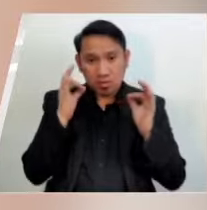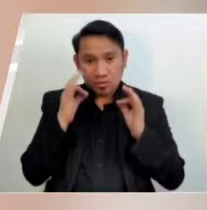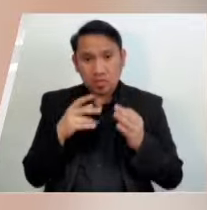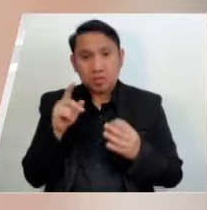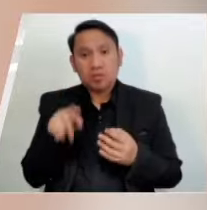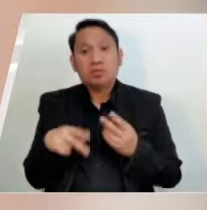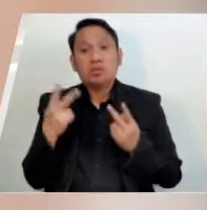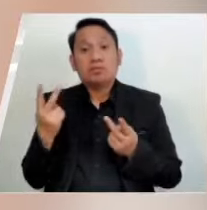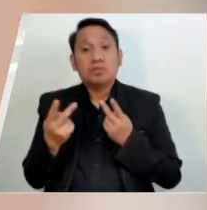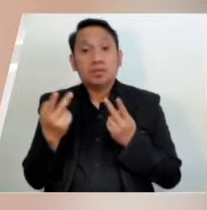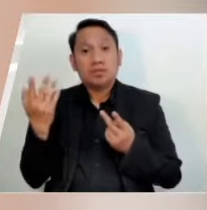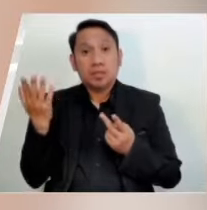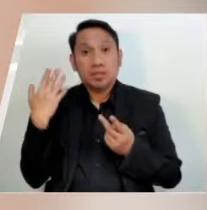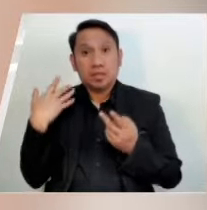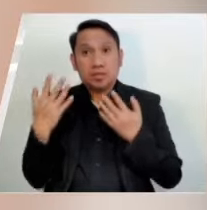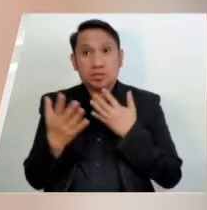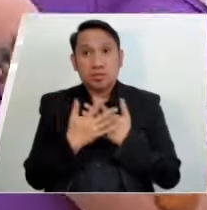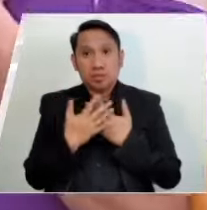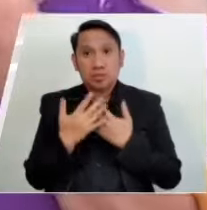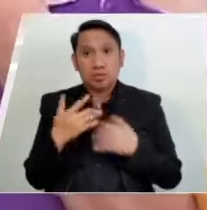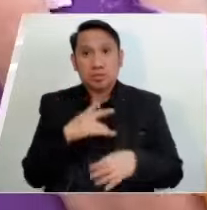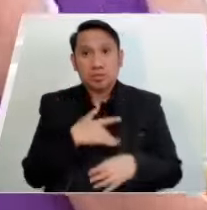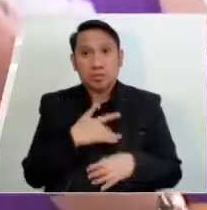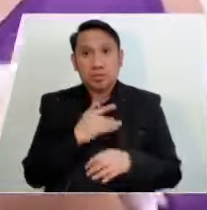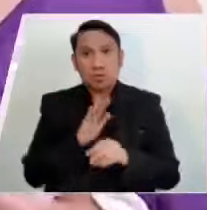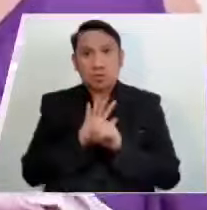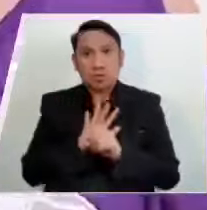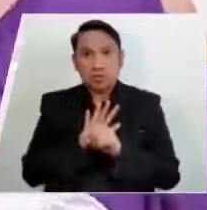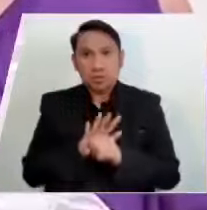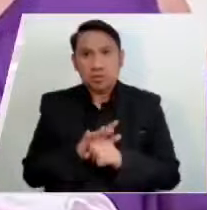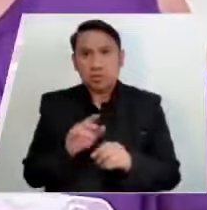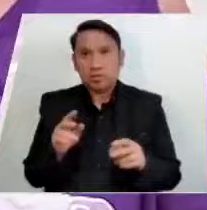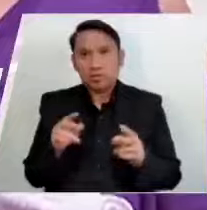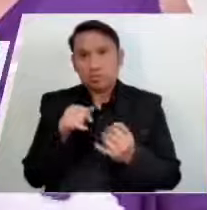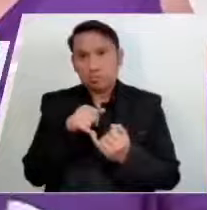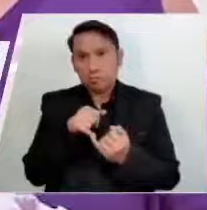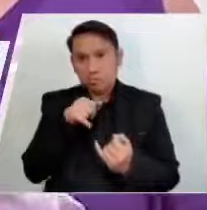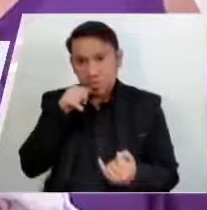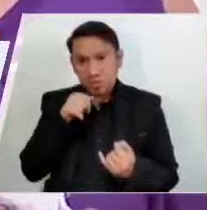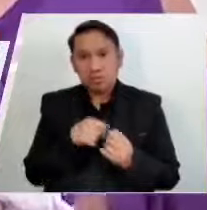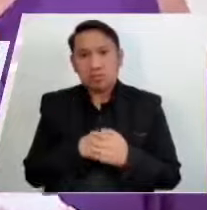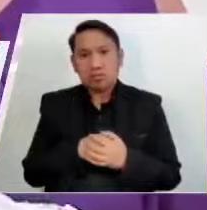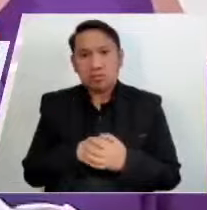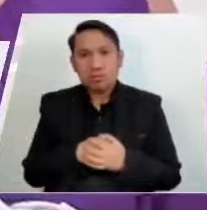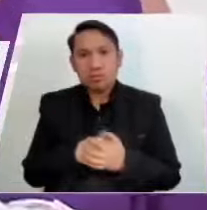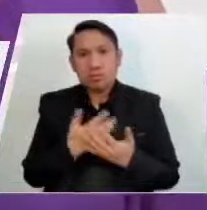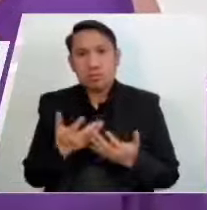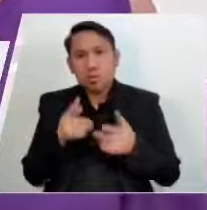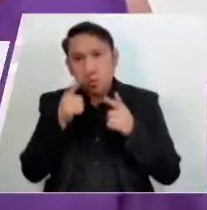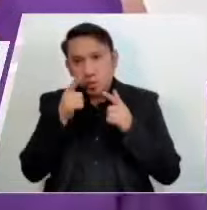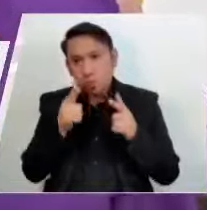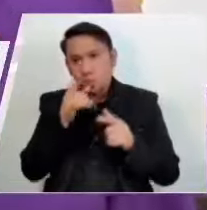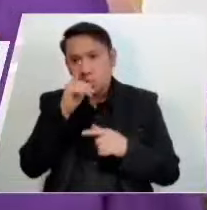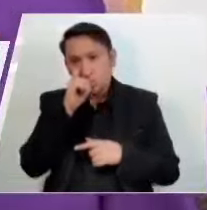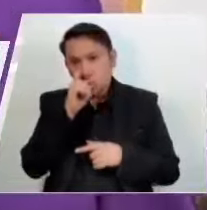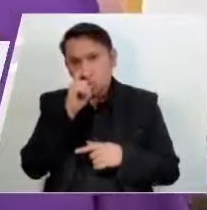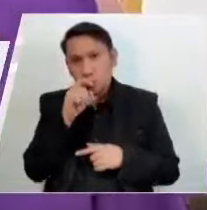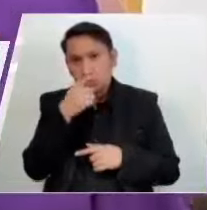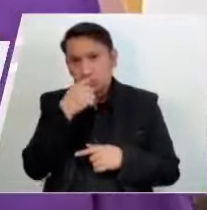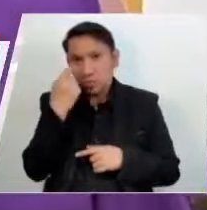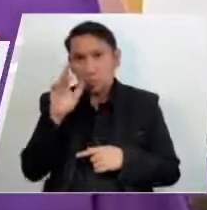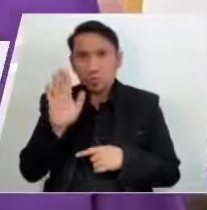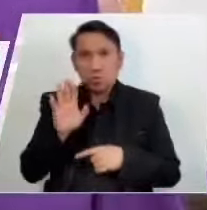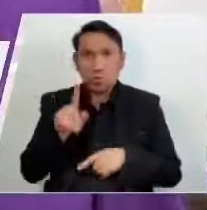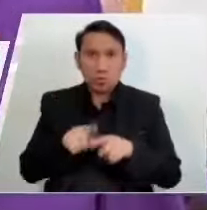Pasko. Stress po siya. Yung pumayat po siya, yung parang tumanda po itsura niya. Kasi po yung mga kaibigan po niya dun,